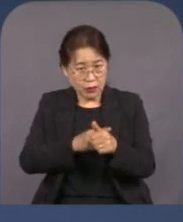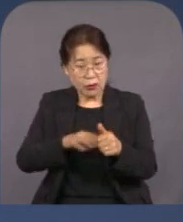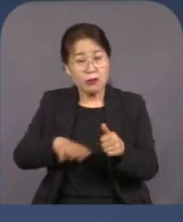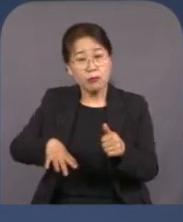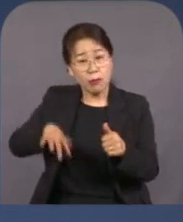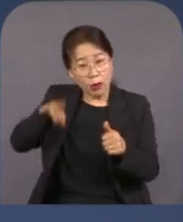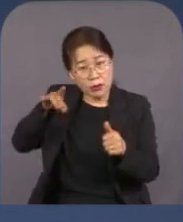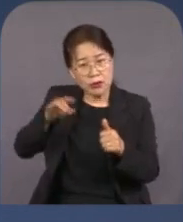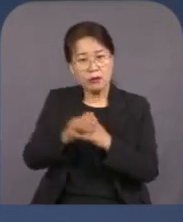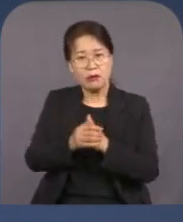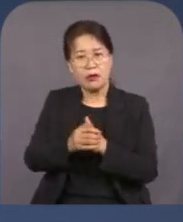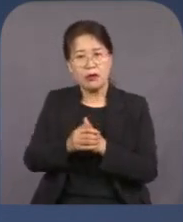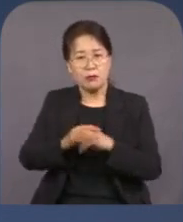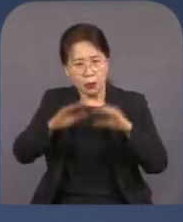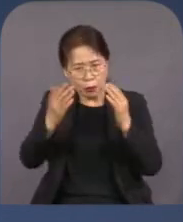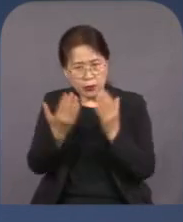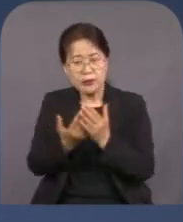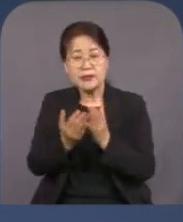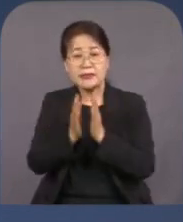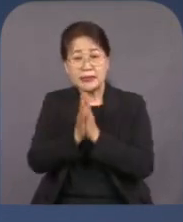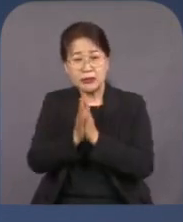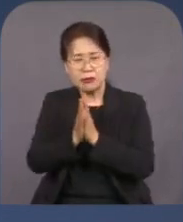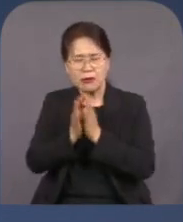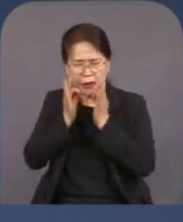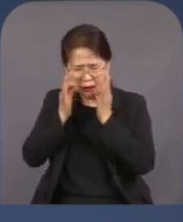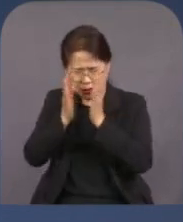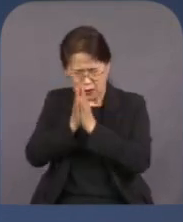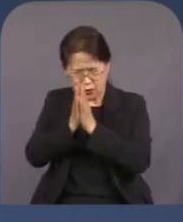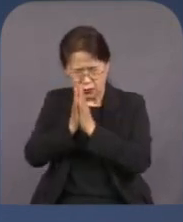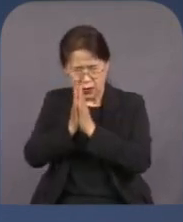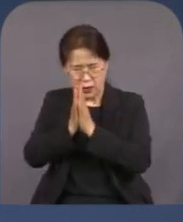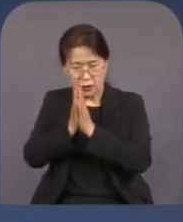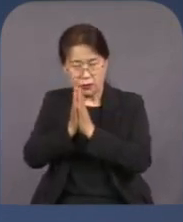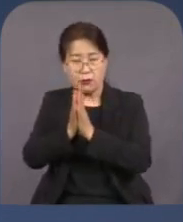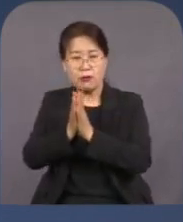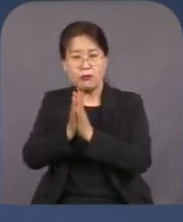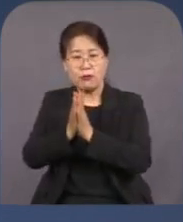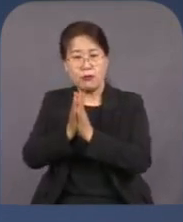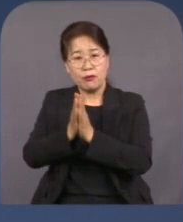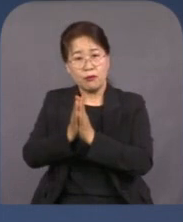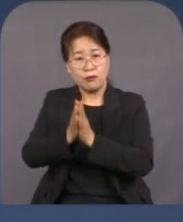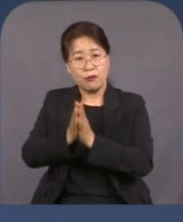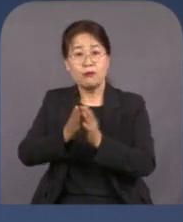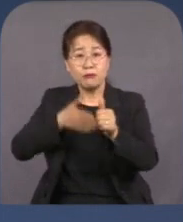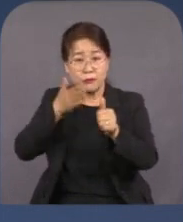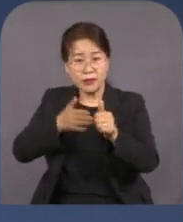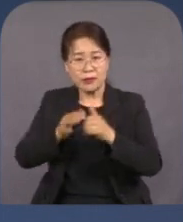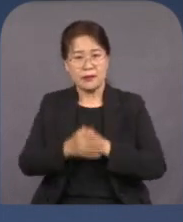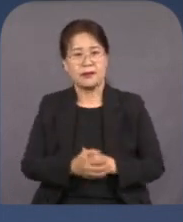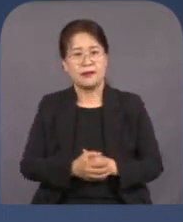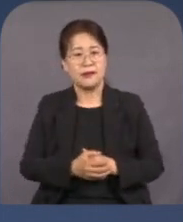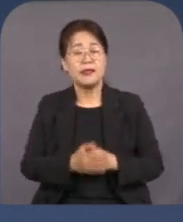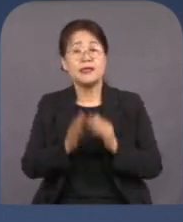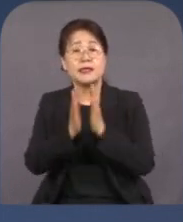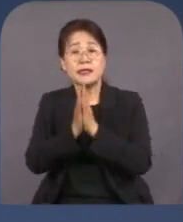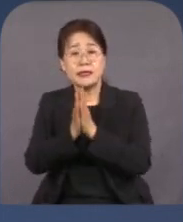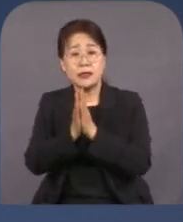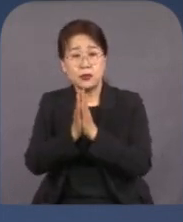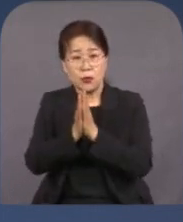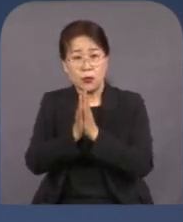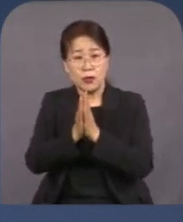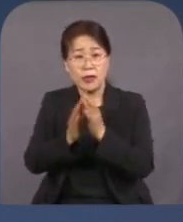모든 기도와 간구를 하라고 그렇게 말하고 있어요 자 여기서 기도는요